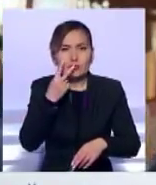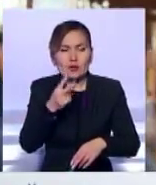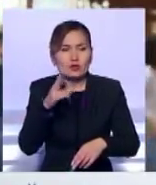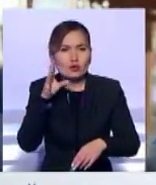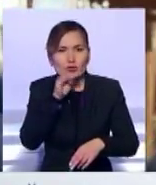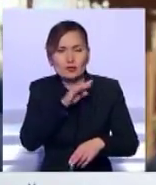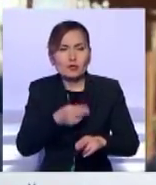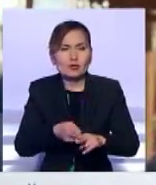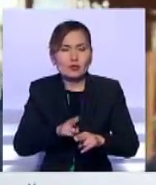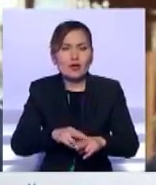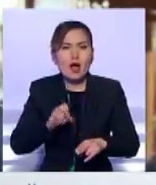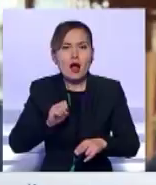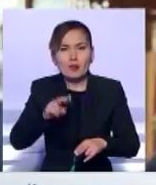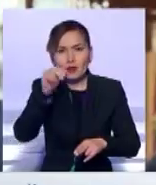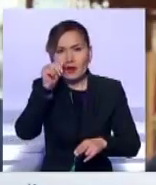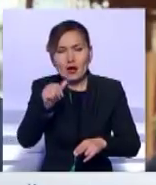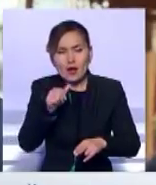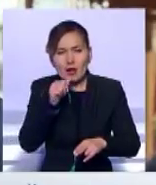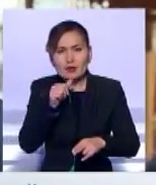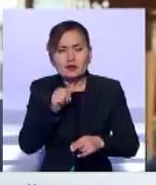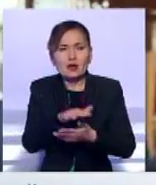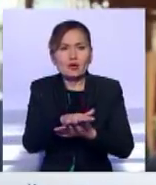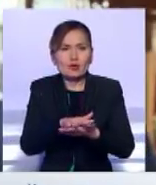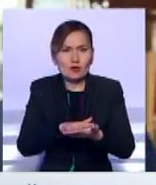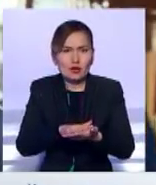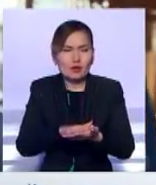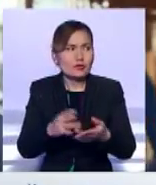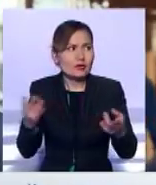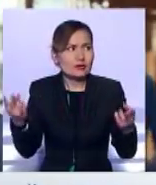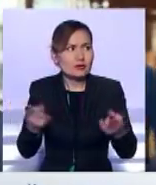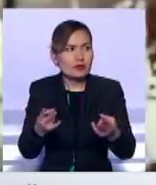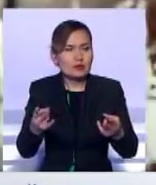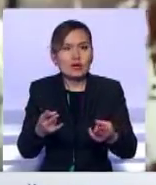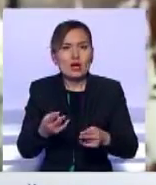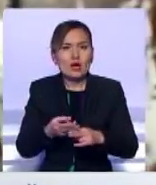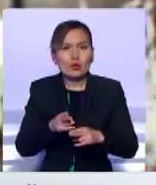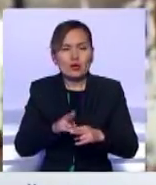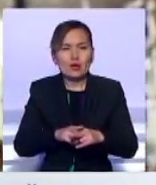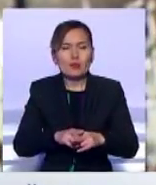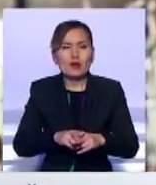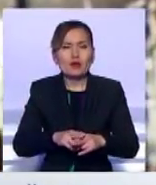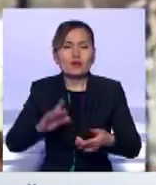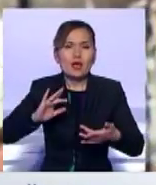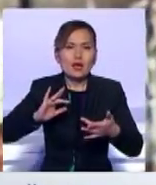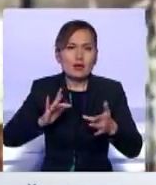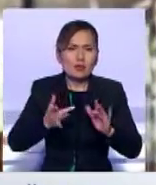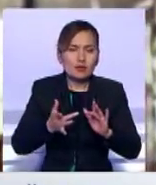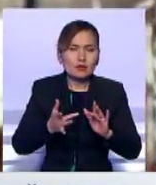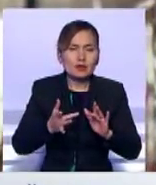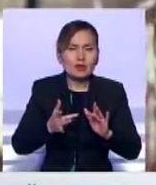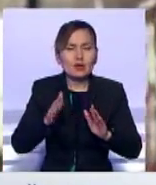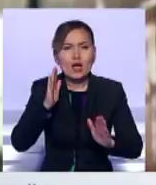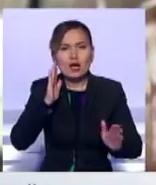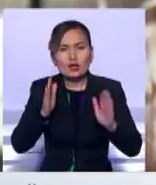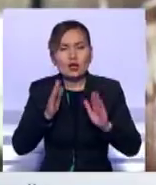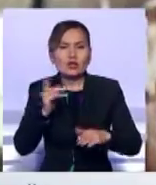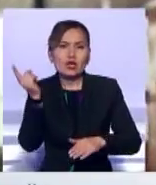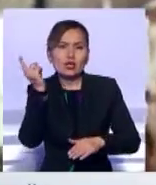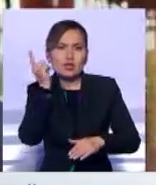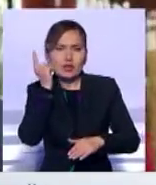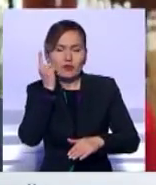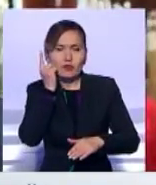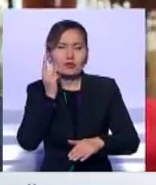үшін, көп көрермен қарау үшін әрине оның мерзімін ұзарту керек, ұзартып та жатыр. Әлеуметтік желілерде жалпы телефон арқылы да